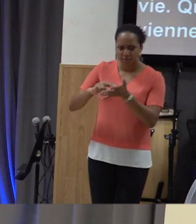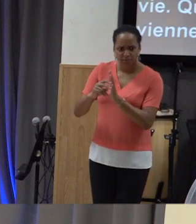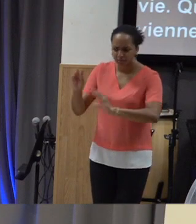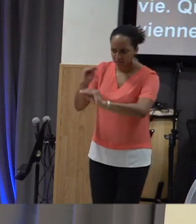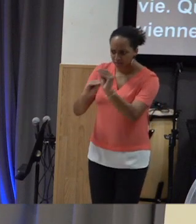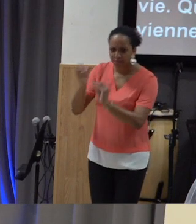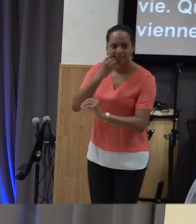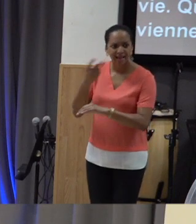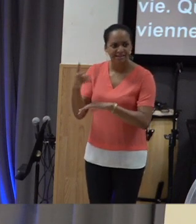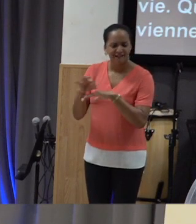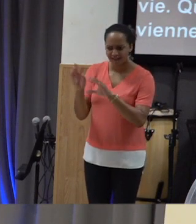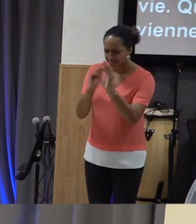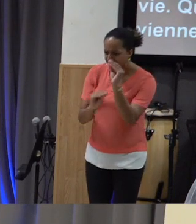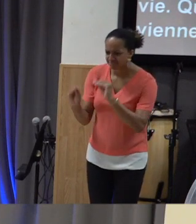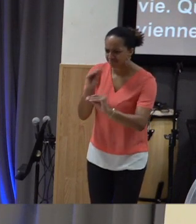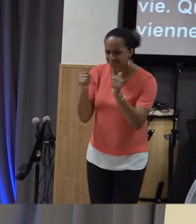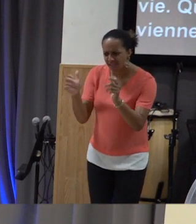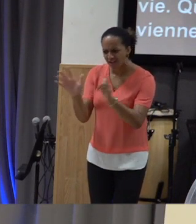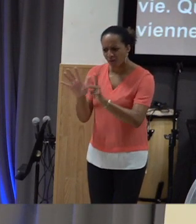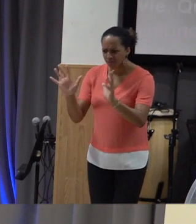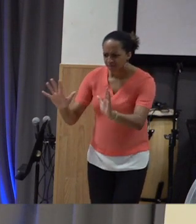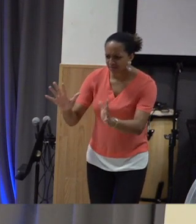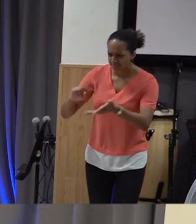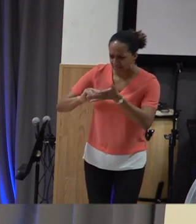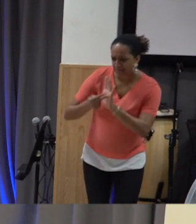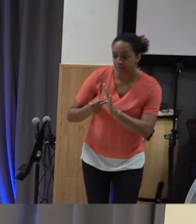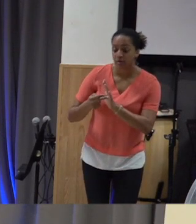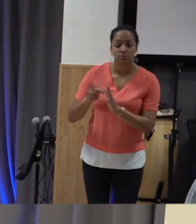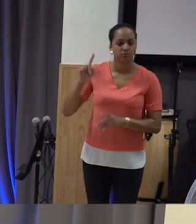d'elle, verra ses prières écoutées par Dieu.